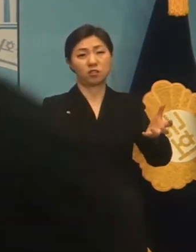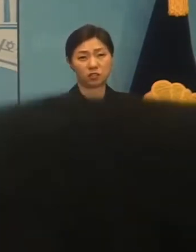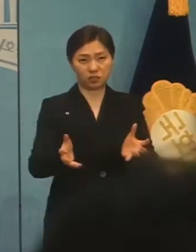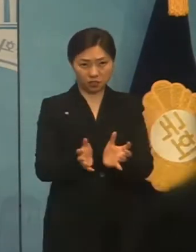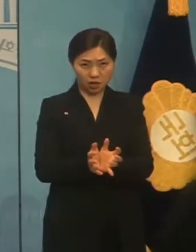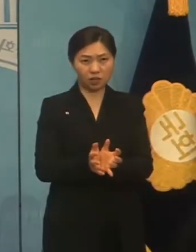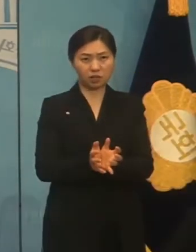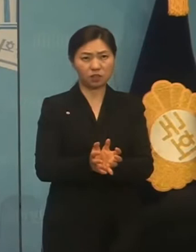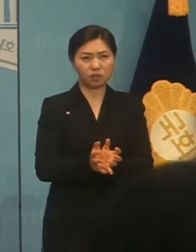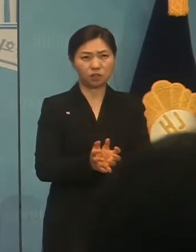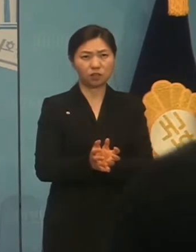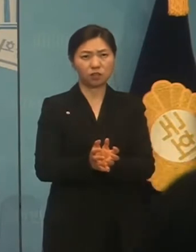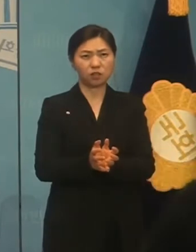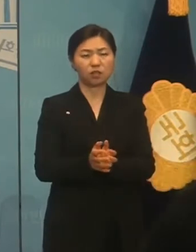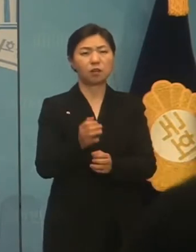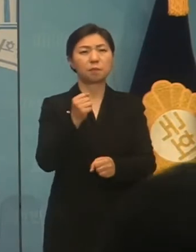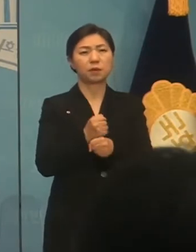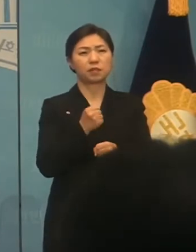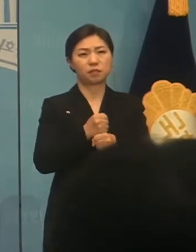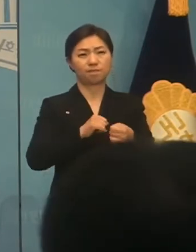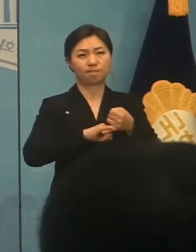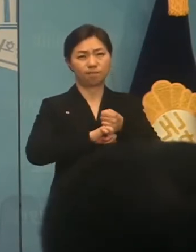완전히 변화시키겠습니다.